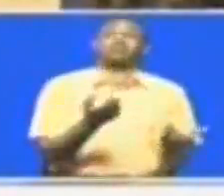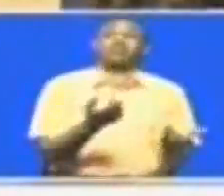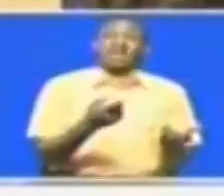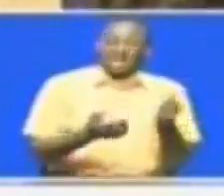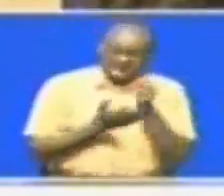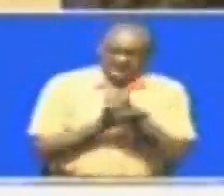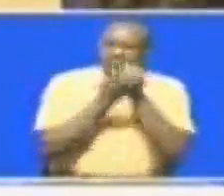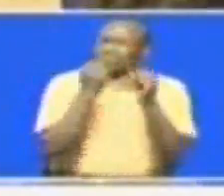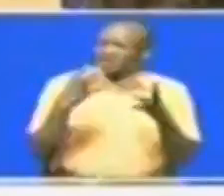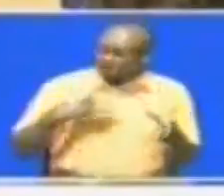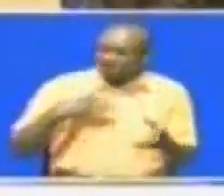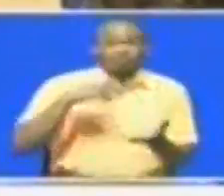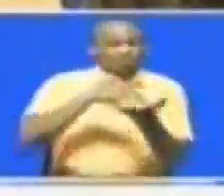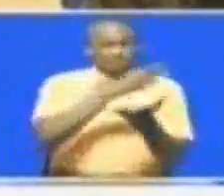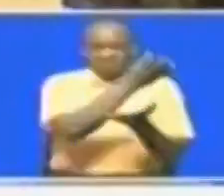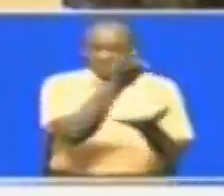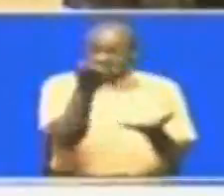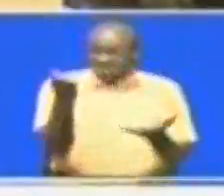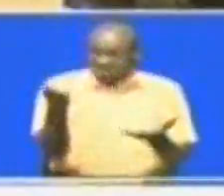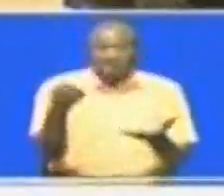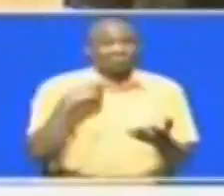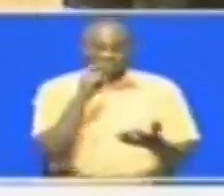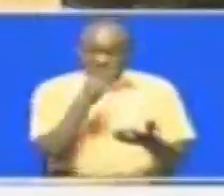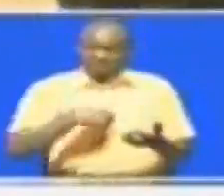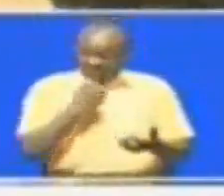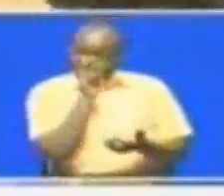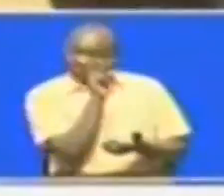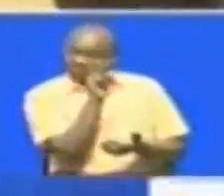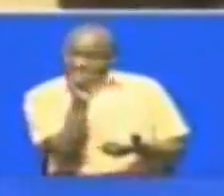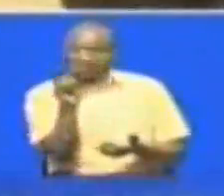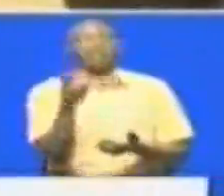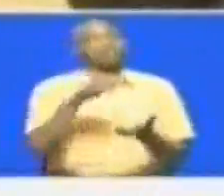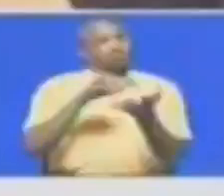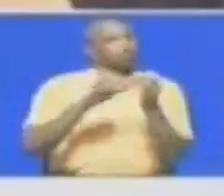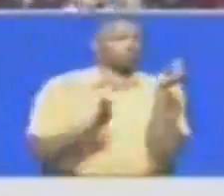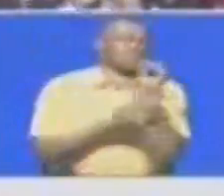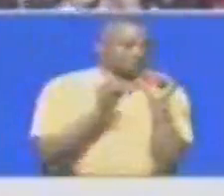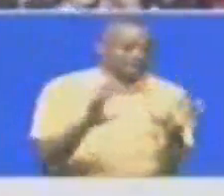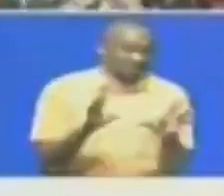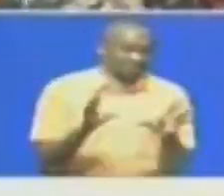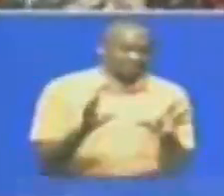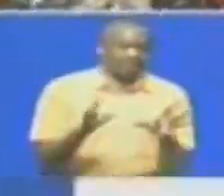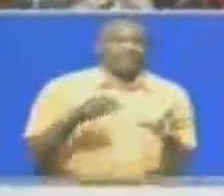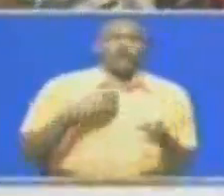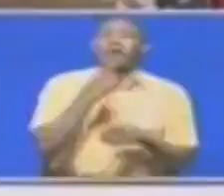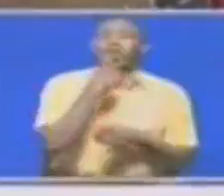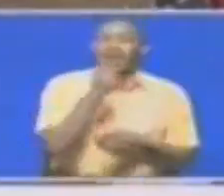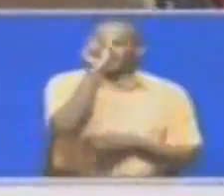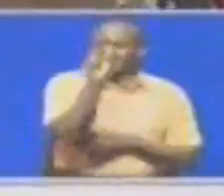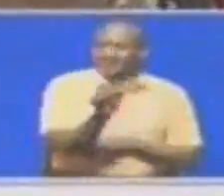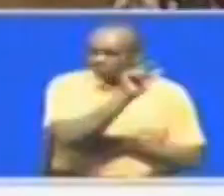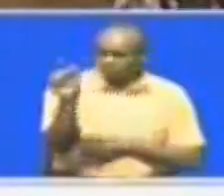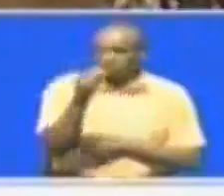wamehudumia watu, na situation so far as per file naona situation is not bad the way this. Shirika la Msalaba Mwekundu